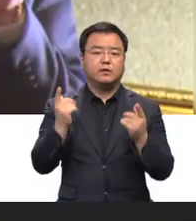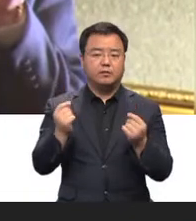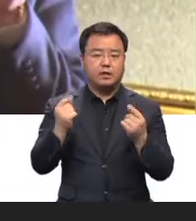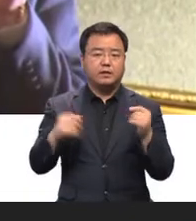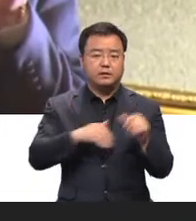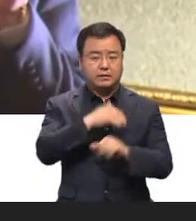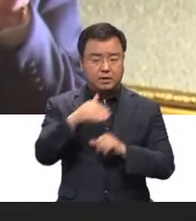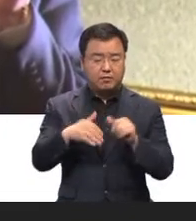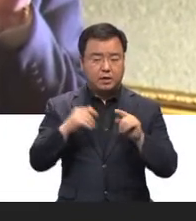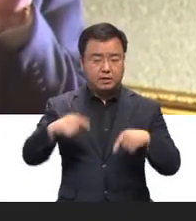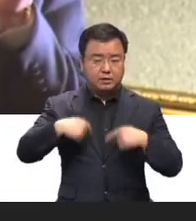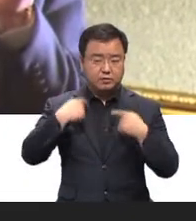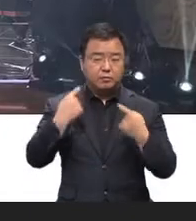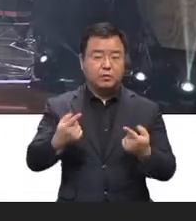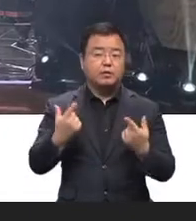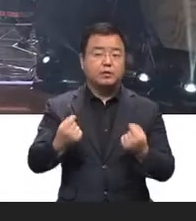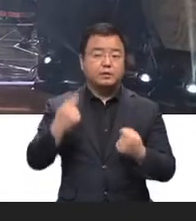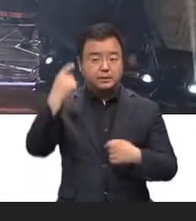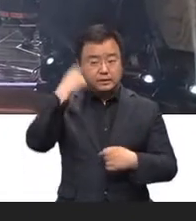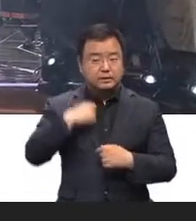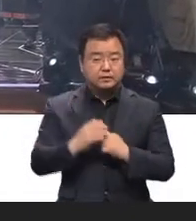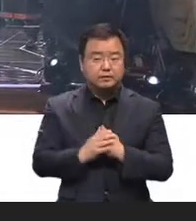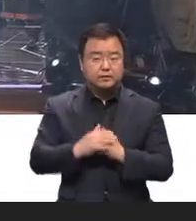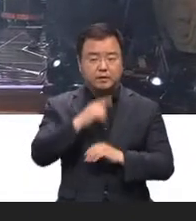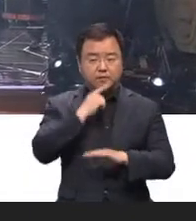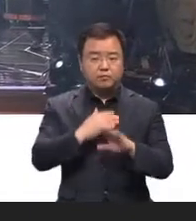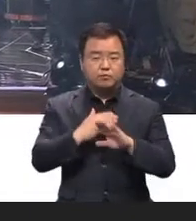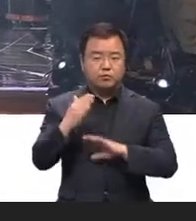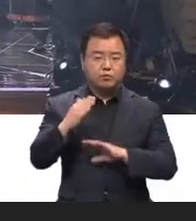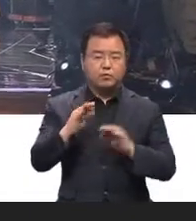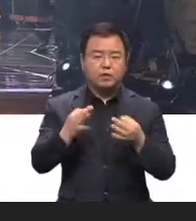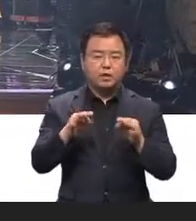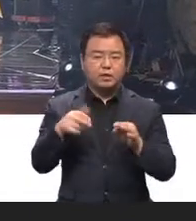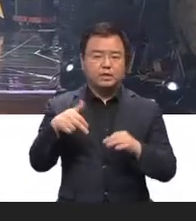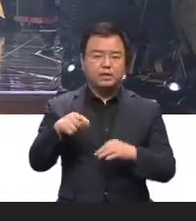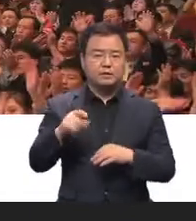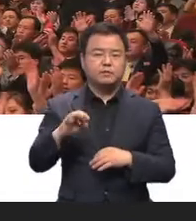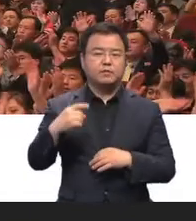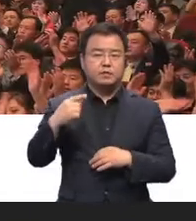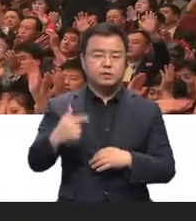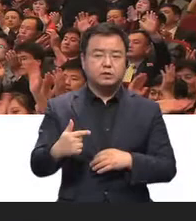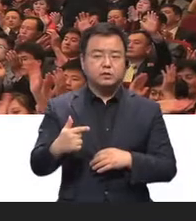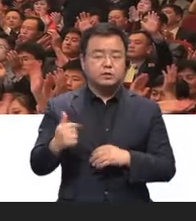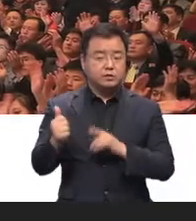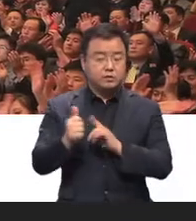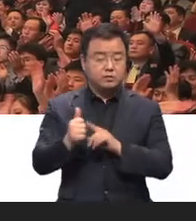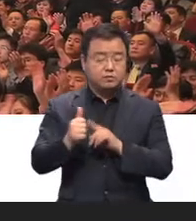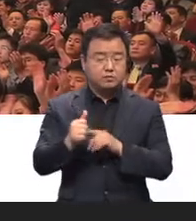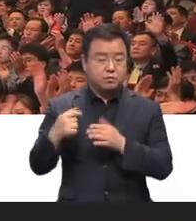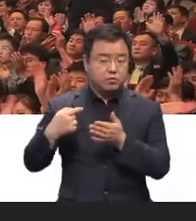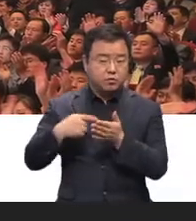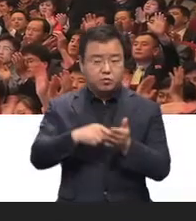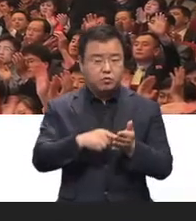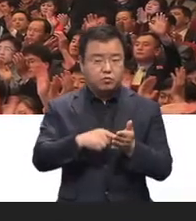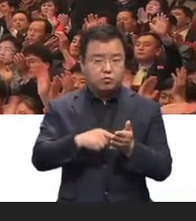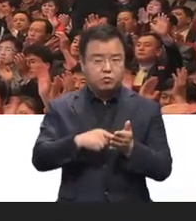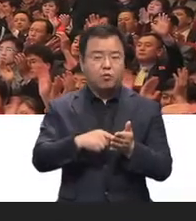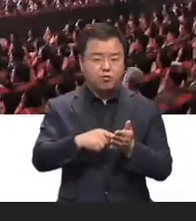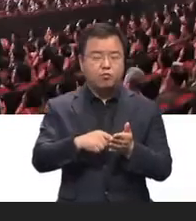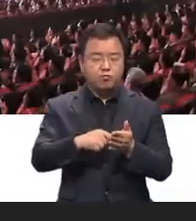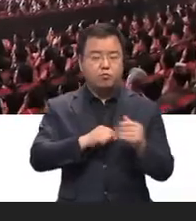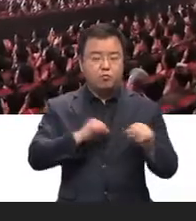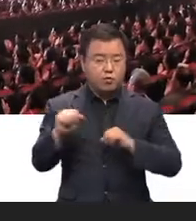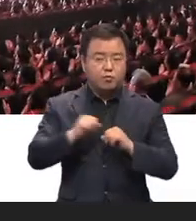들어선 것 같고 특히 북한의 김정은 위원장과 최고지도자가 여기에 대해서 굉장히 적극적으로 지금 밀고 있는 거 같습니다